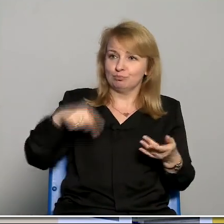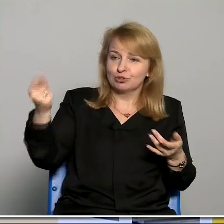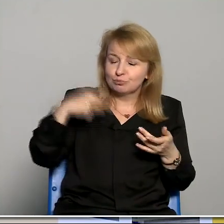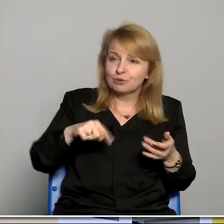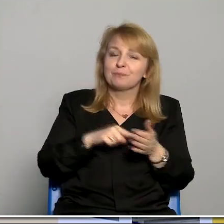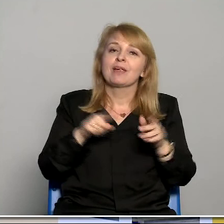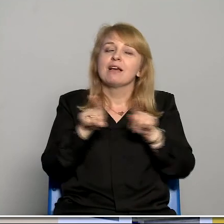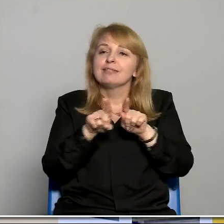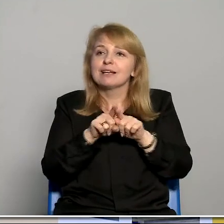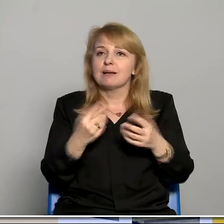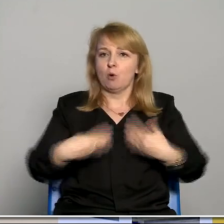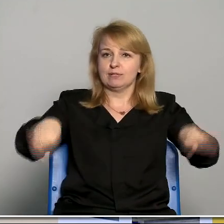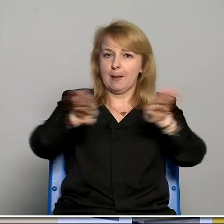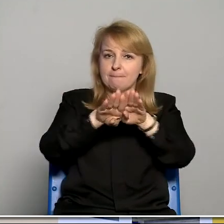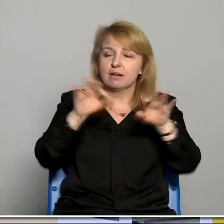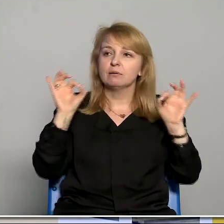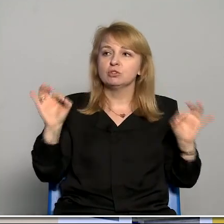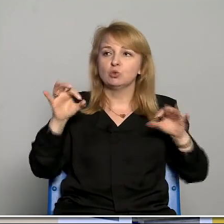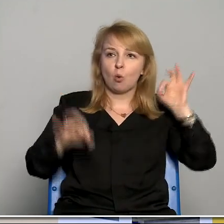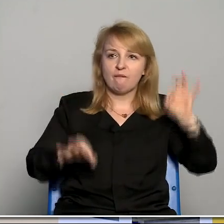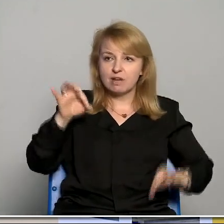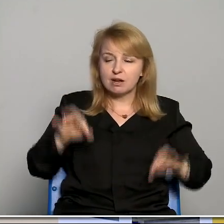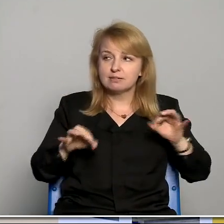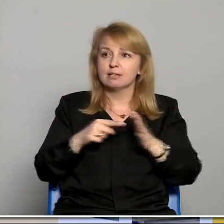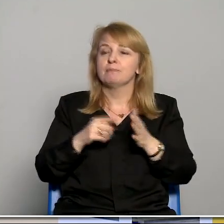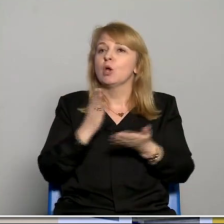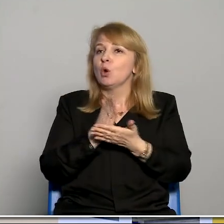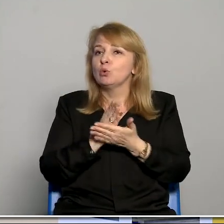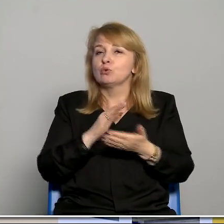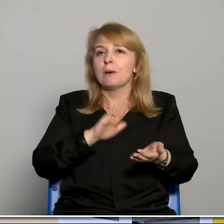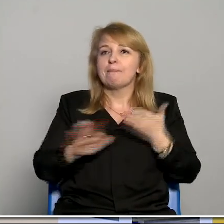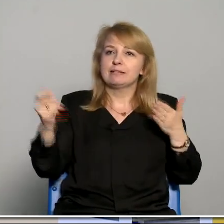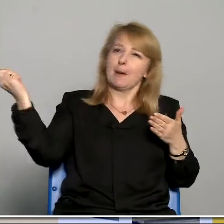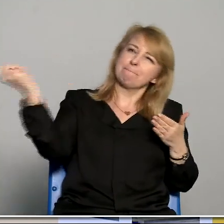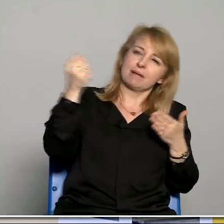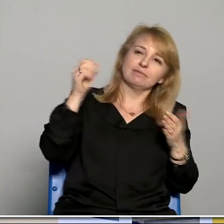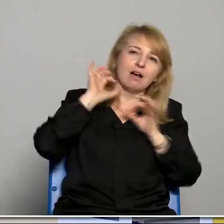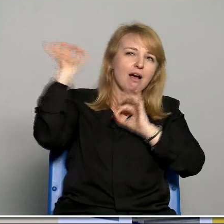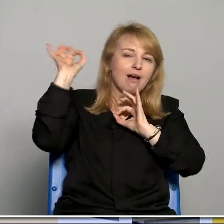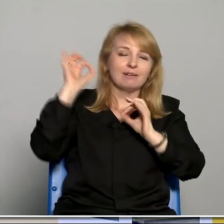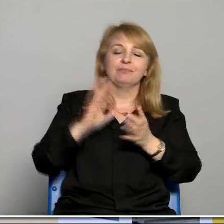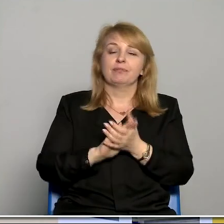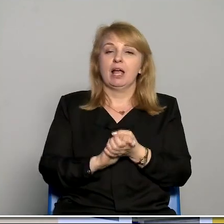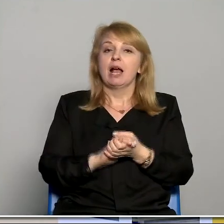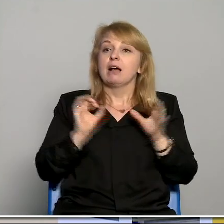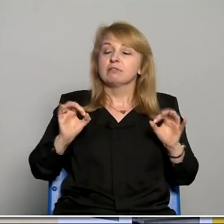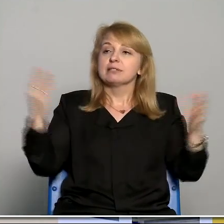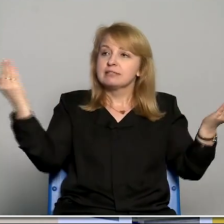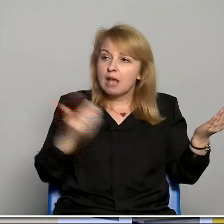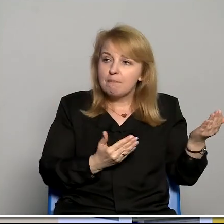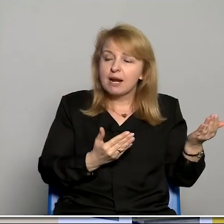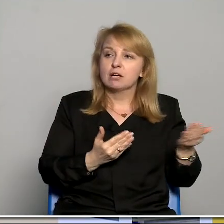niniejszym zamykam dzisiejszą konferencję, już bez gongu i zapraszam w imieniu